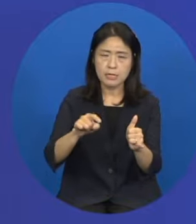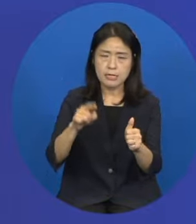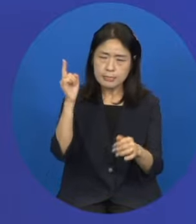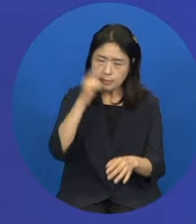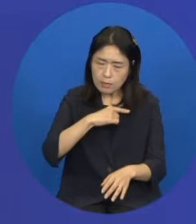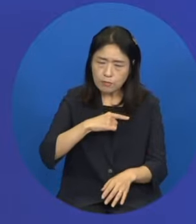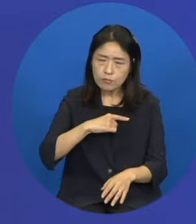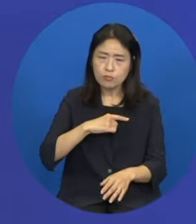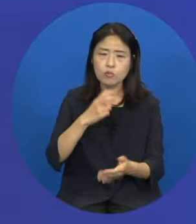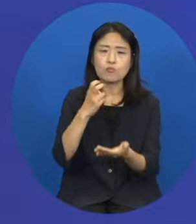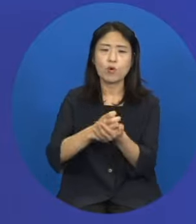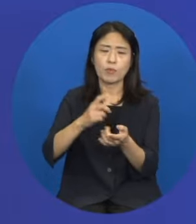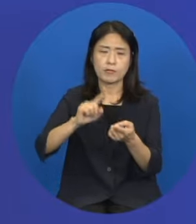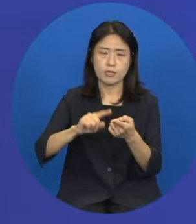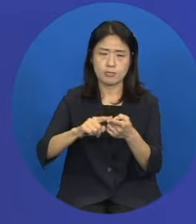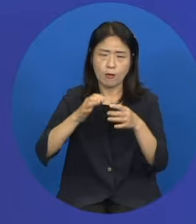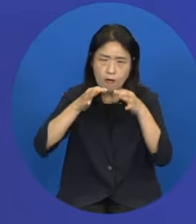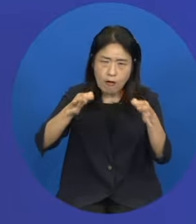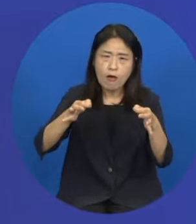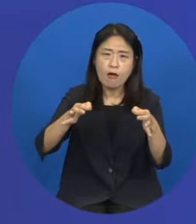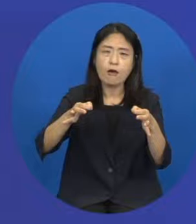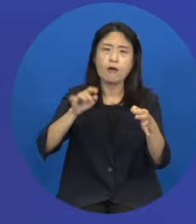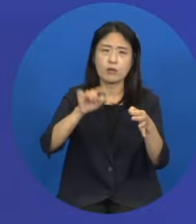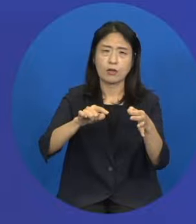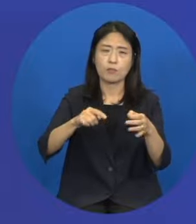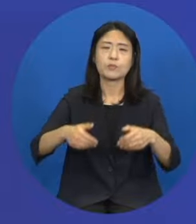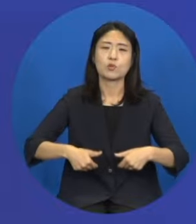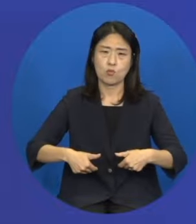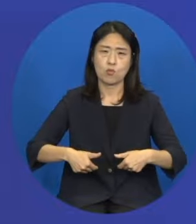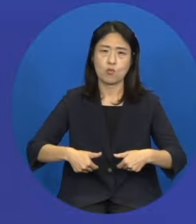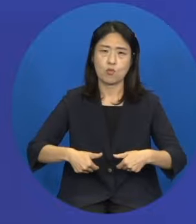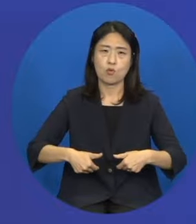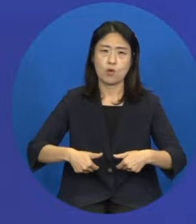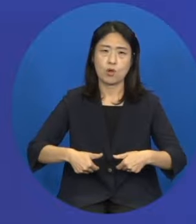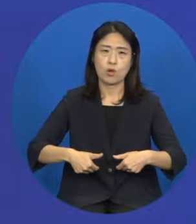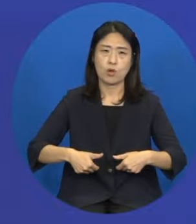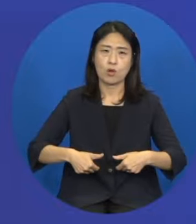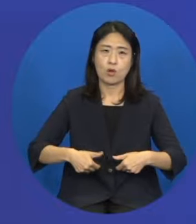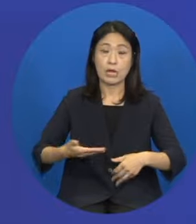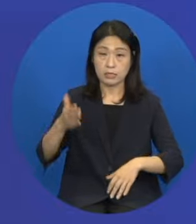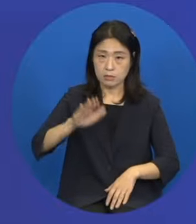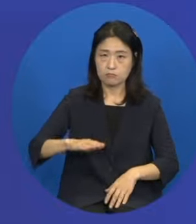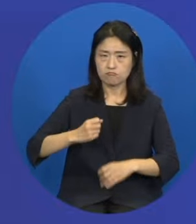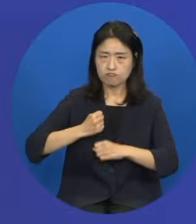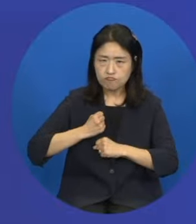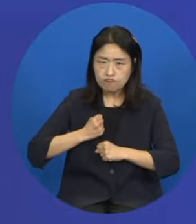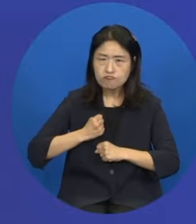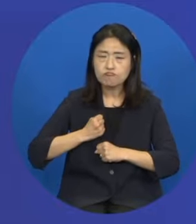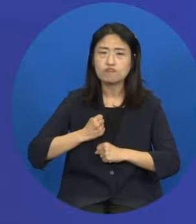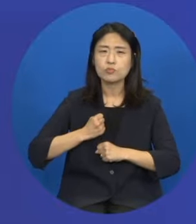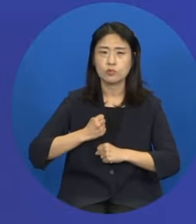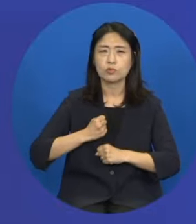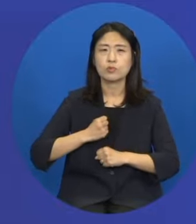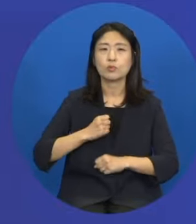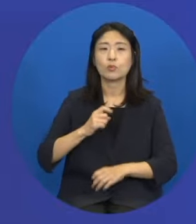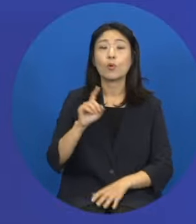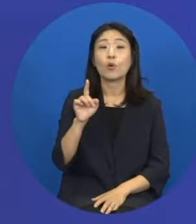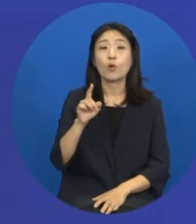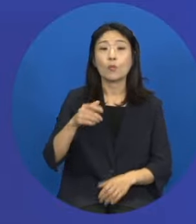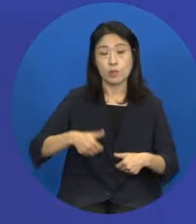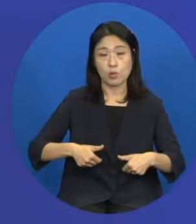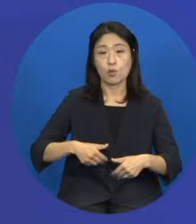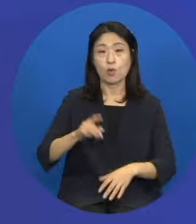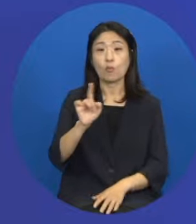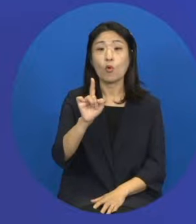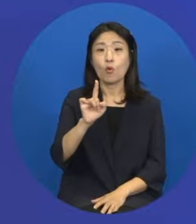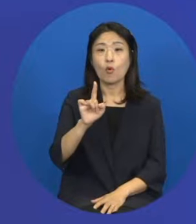하지만 유의하고 주의해야 될 일이 하나 있어요. 대규모 인원 동원에 대한